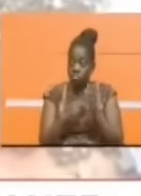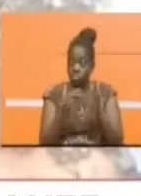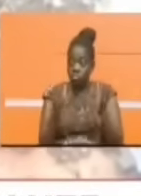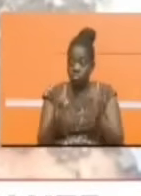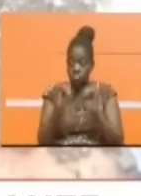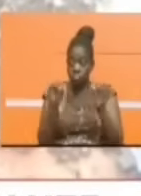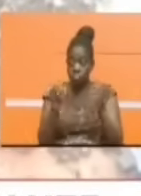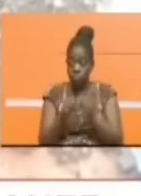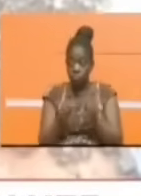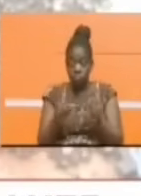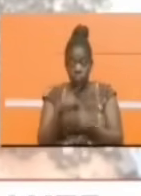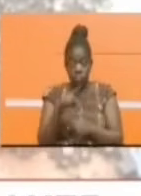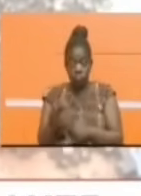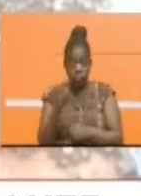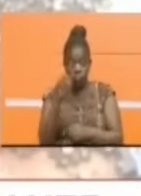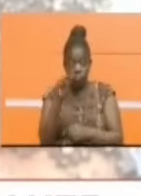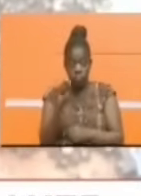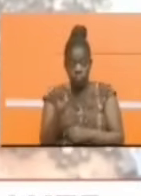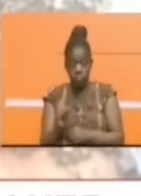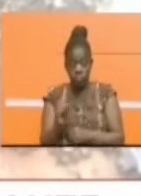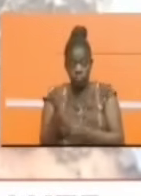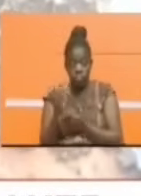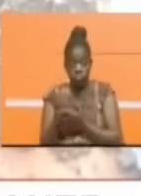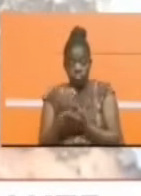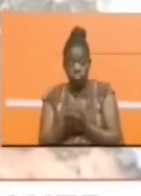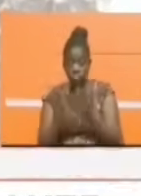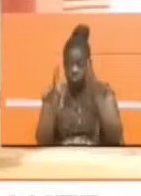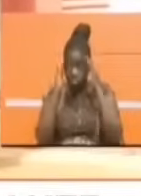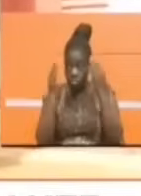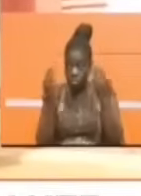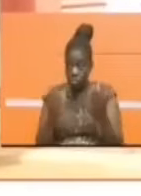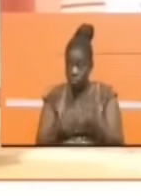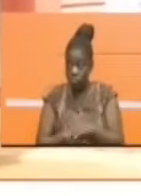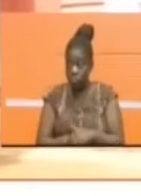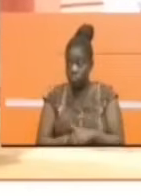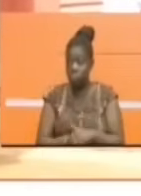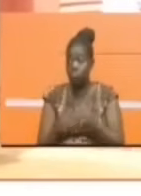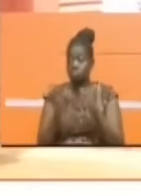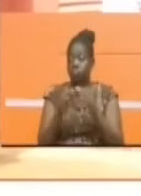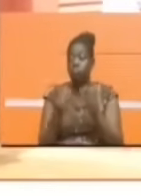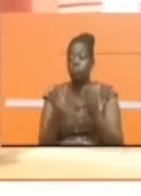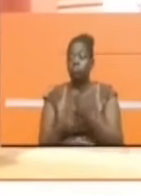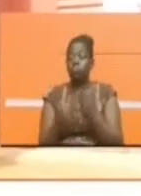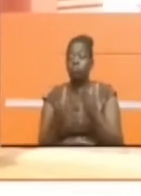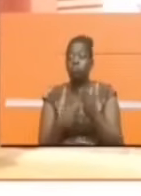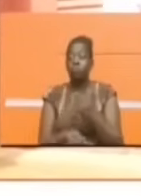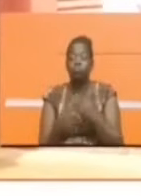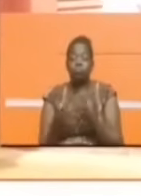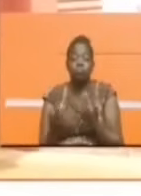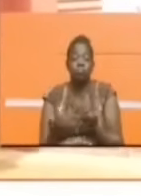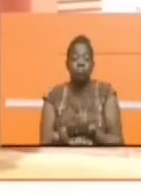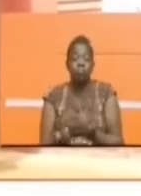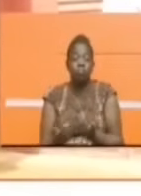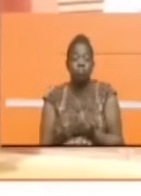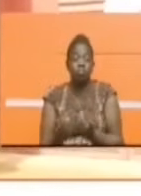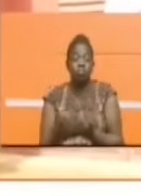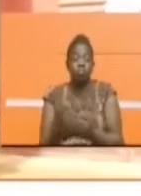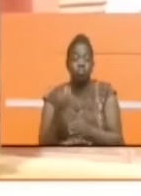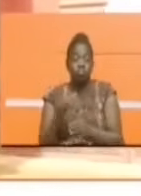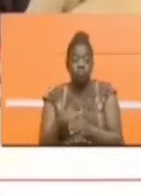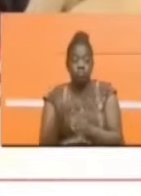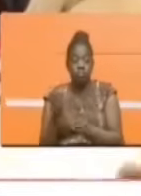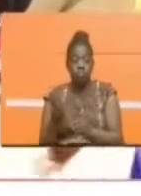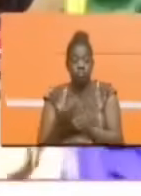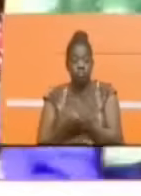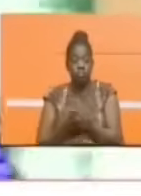twalibwe akerwe ndaka mutonde kuba tibamanyi nyumba kana luzali sangwa kushalde njegoze erwafu makine saba